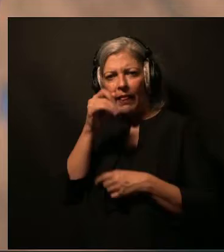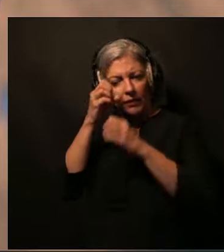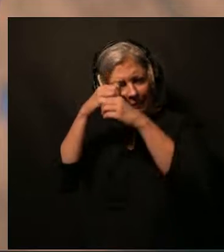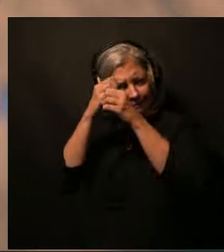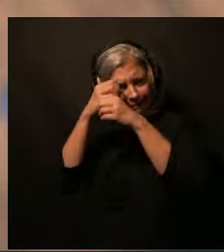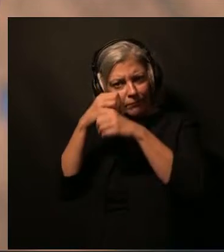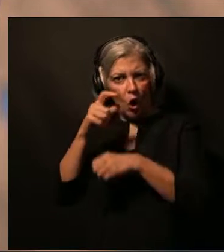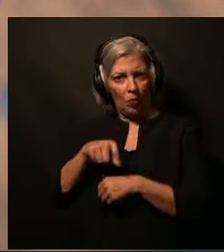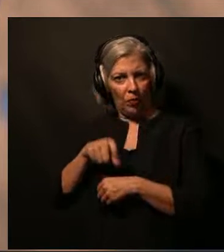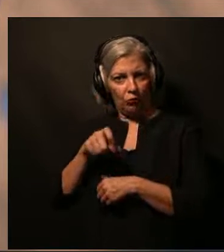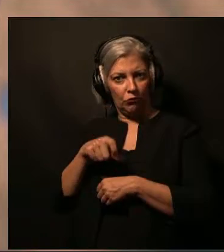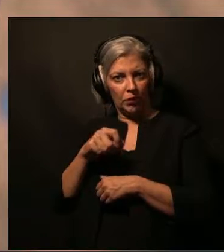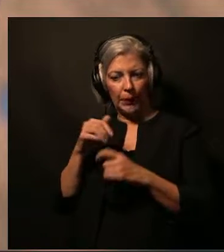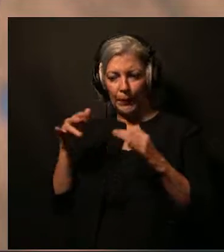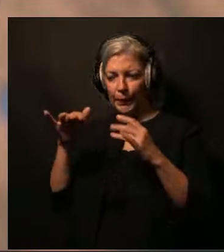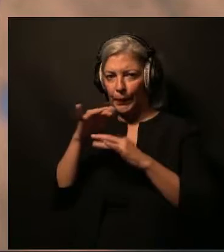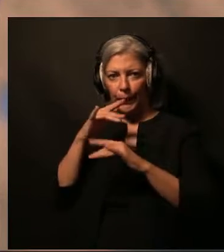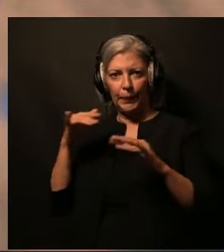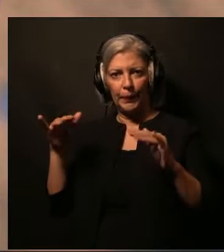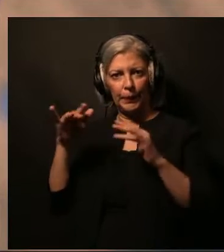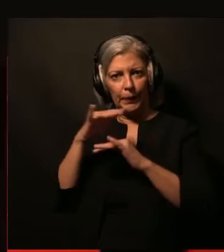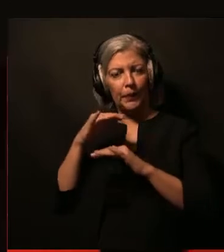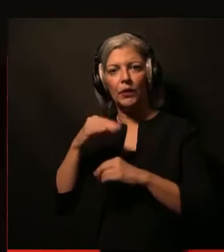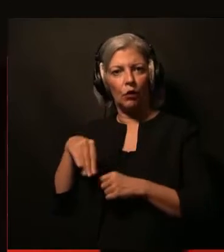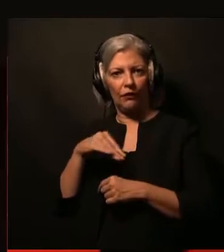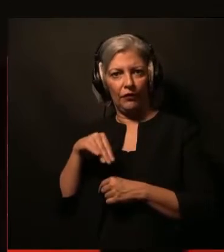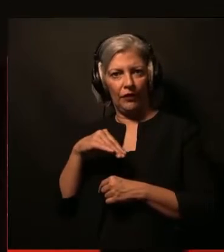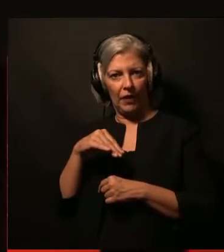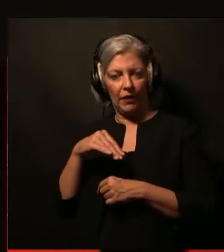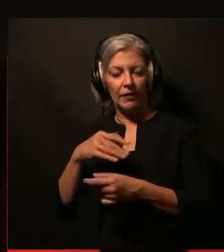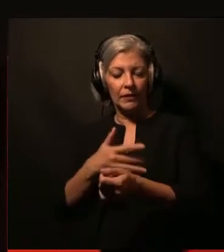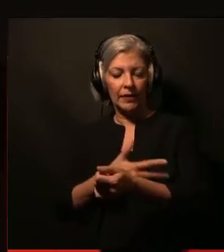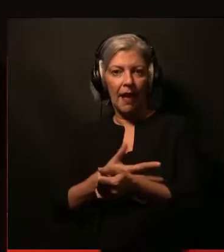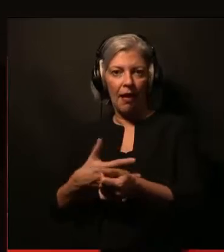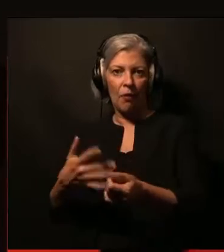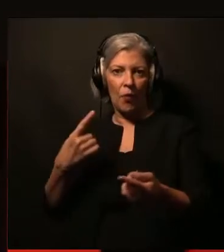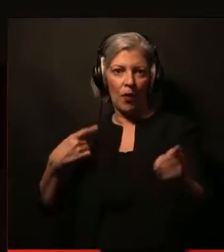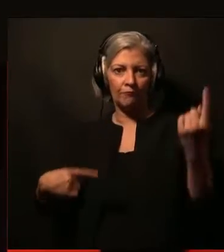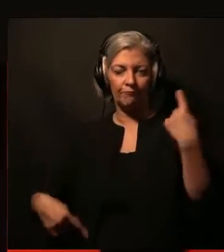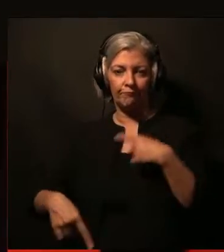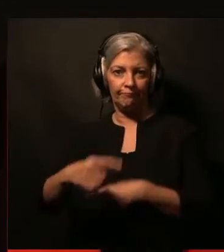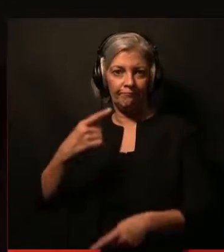umano sono state trovate circolare liberamente nel nostro sangue